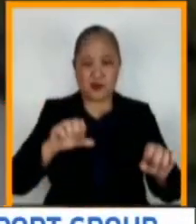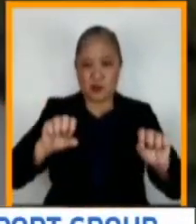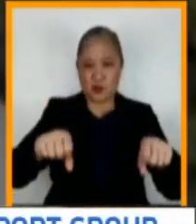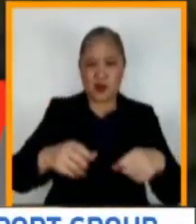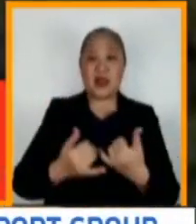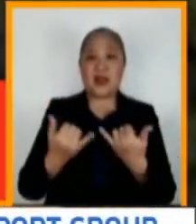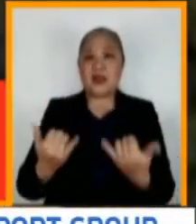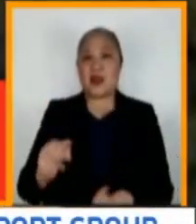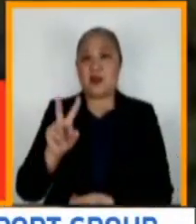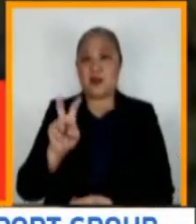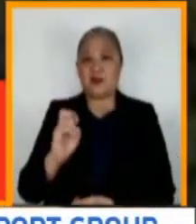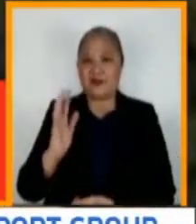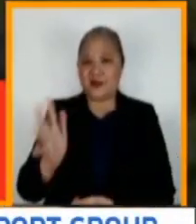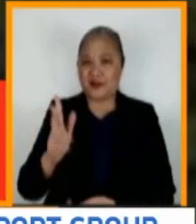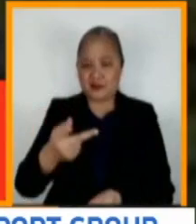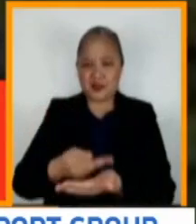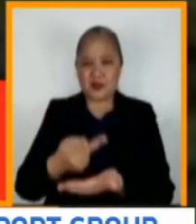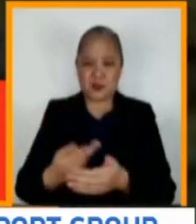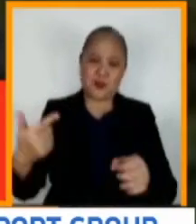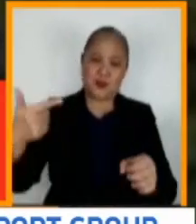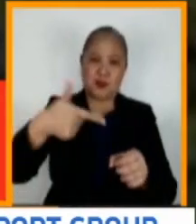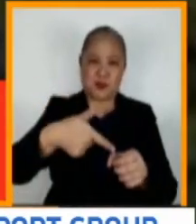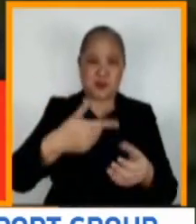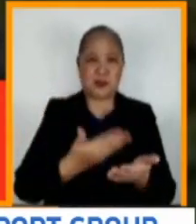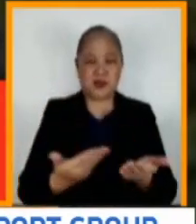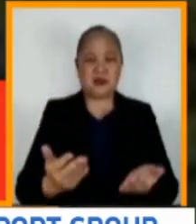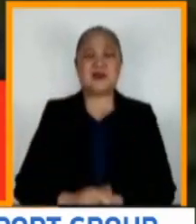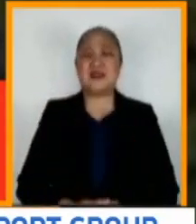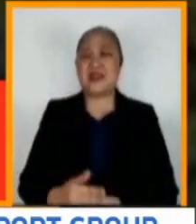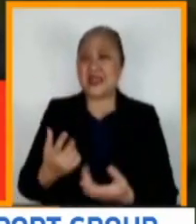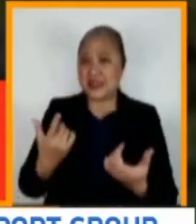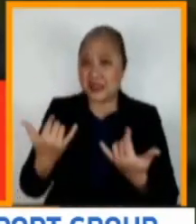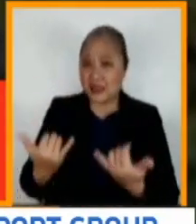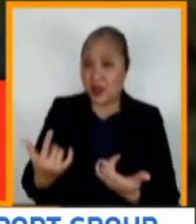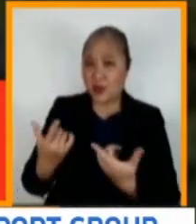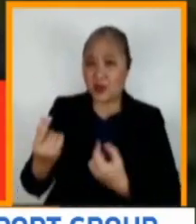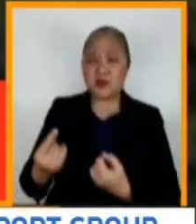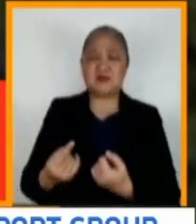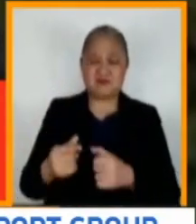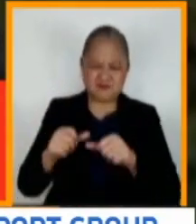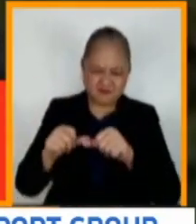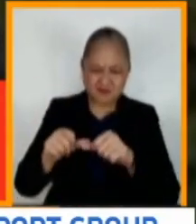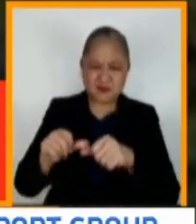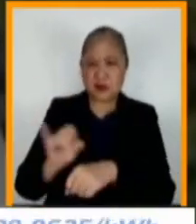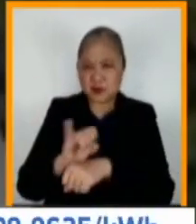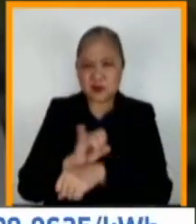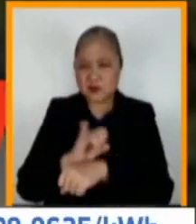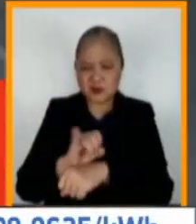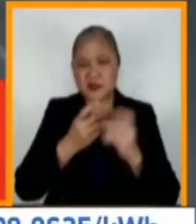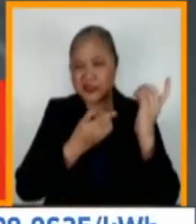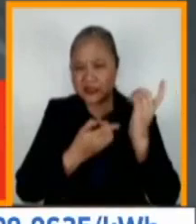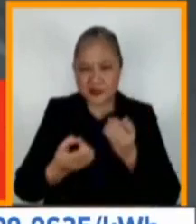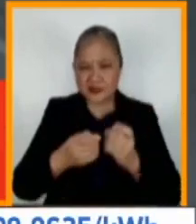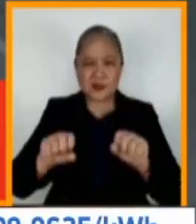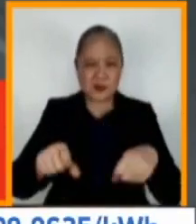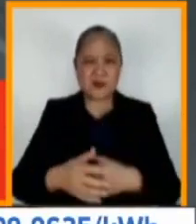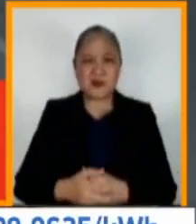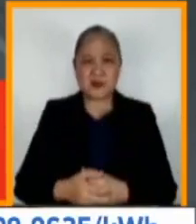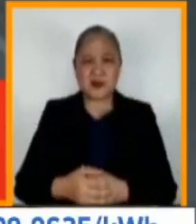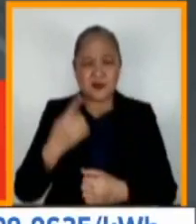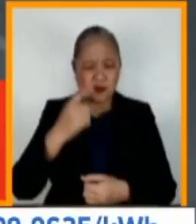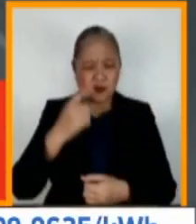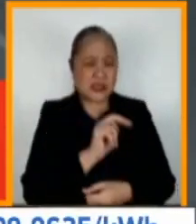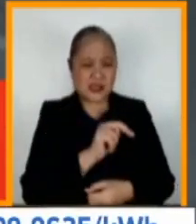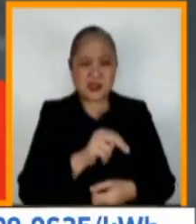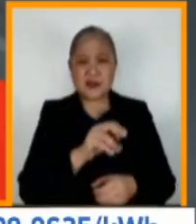ginagawa po namin ngayon, talagang tudusipag na lang para kahit paano maibisan man lang yung pangangailangan sa pamilya. Ang TNVS